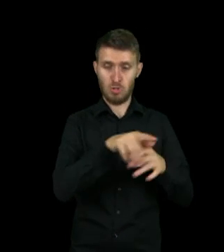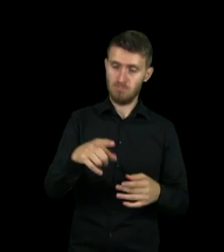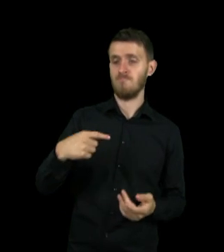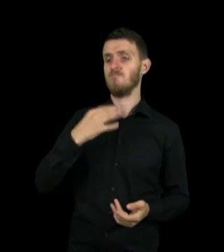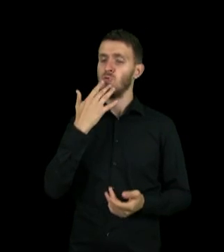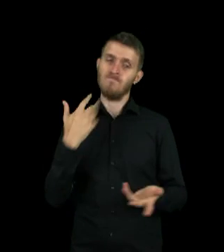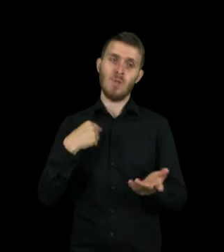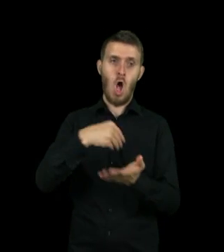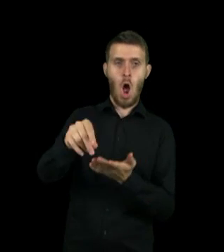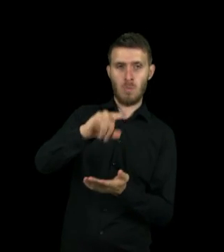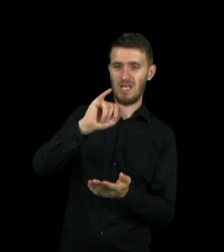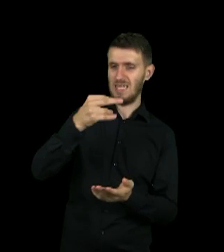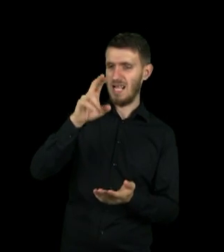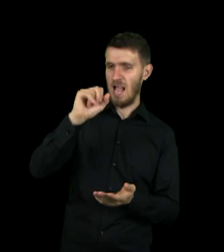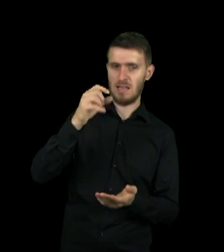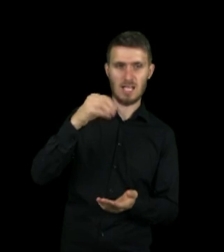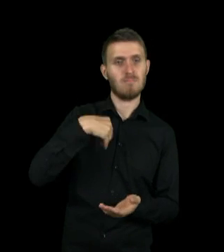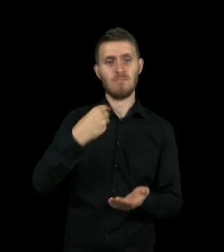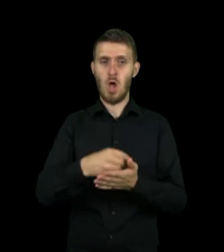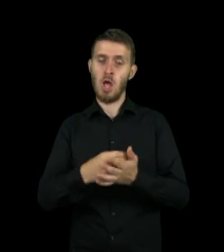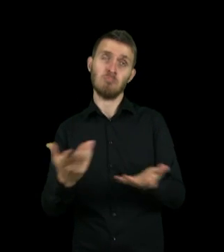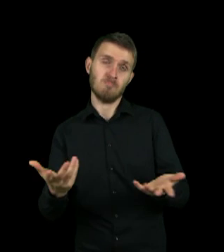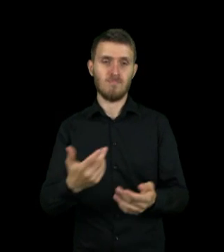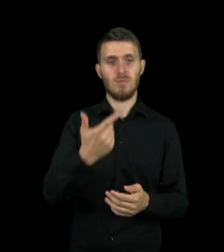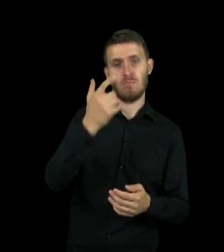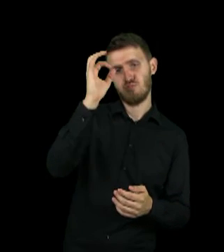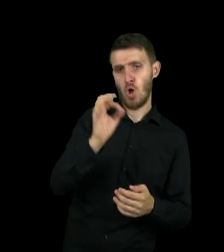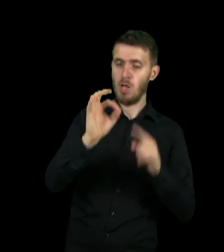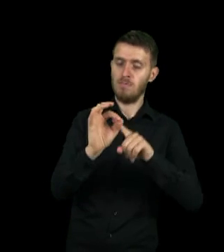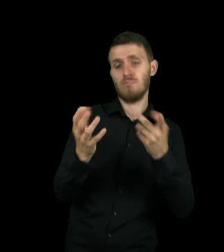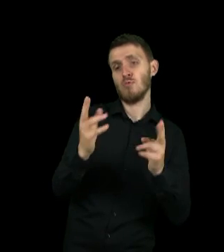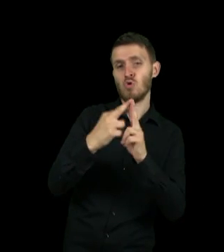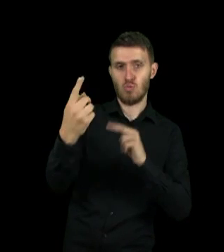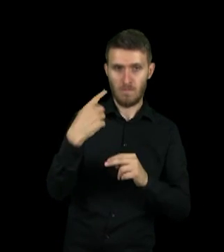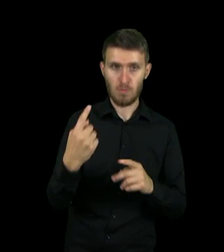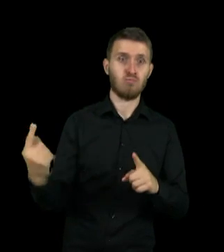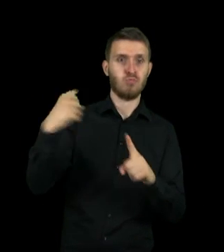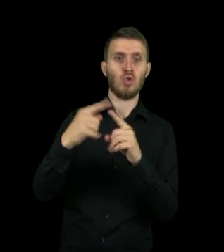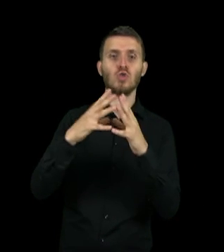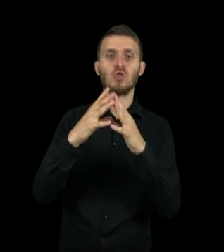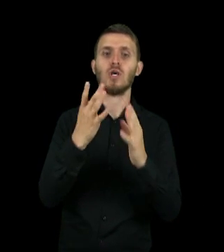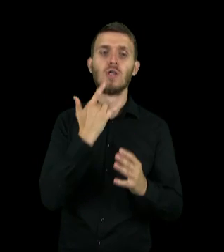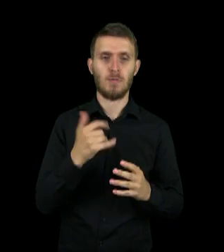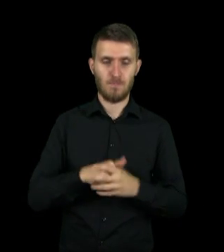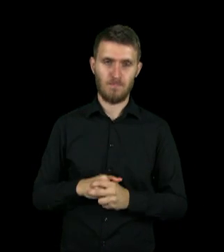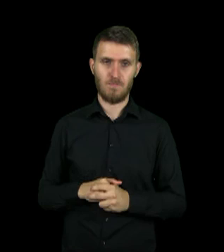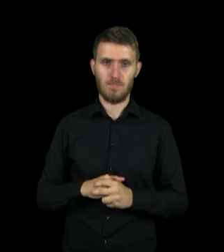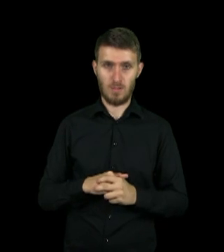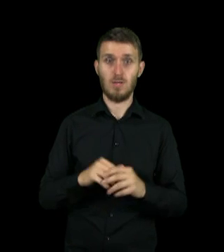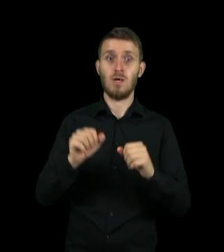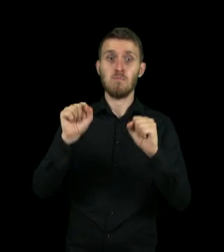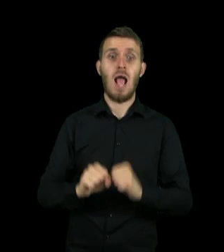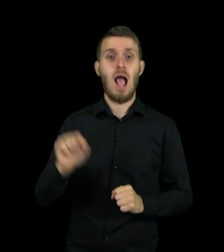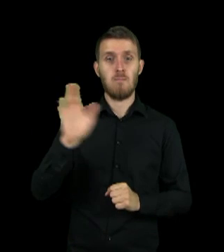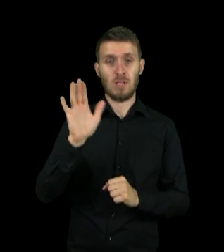to działka banku a od stopy dyskontowej z d zł które ten facet nalicza drugiemu sieć zarabia na